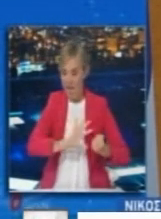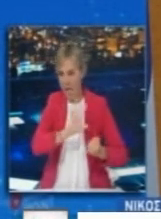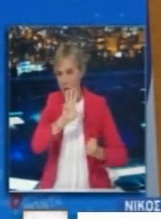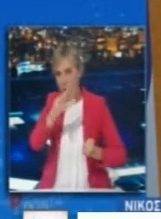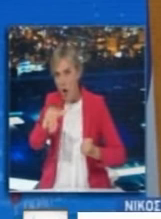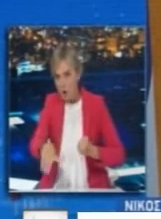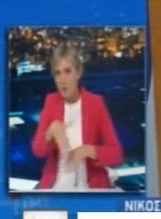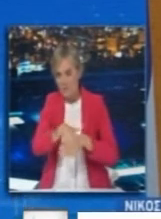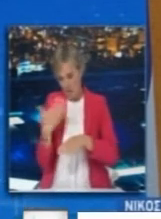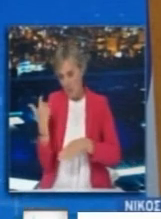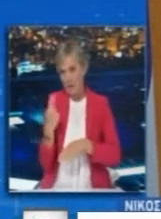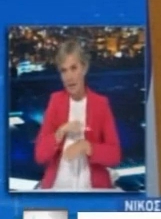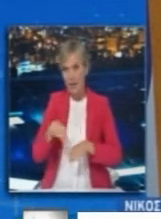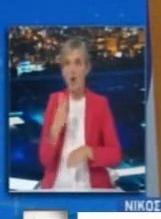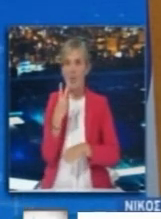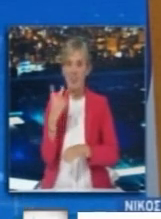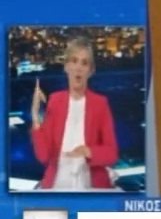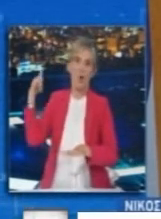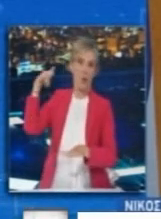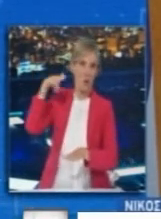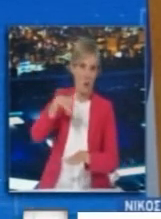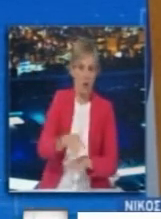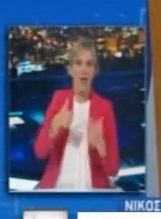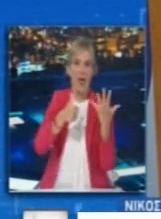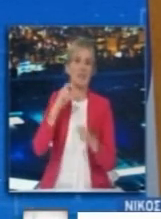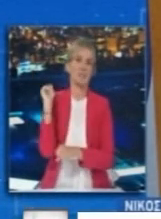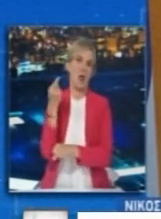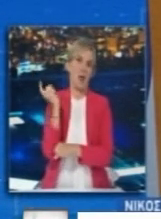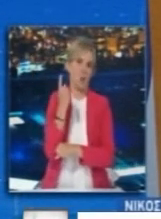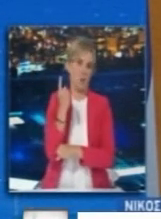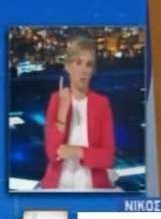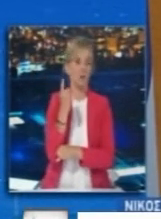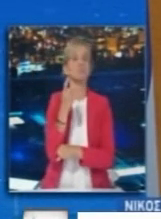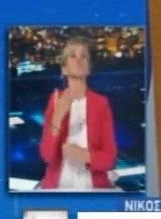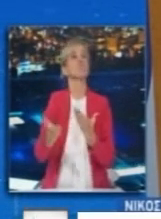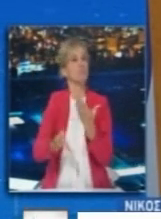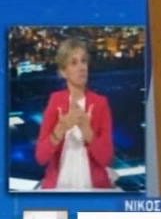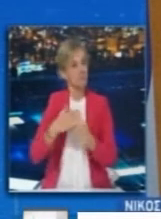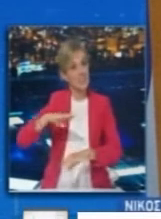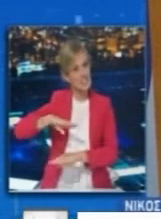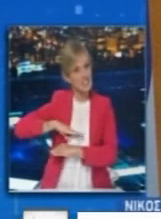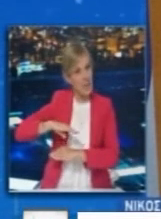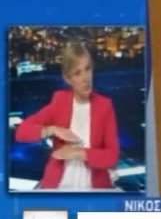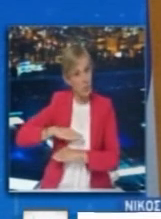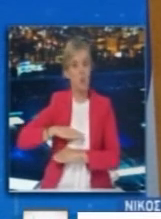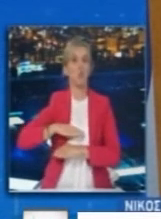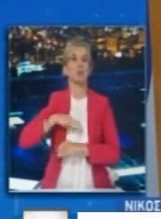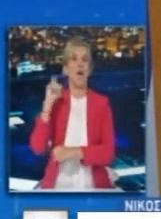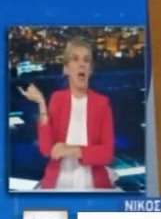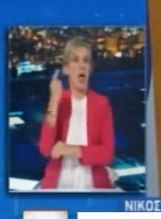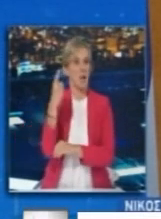επιχειρούσαν 2 αεροσκάφη και 6 ελικόπτερα. Δυναμική είναι η συνδρομή του στρατού μας με πεζοπόρα τμήματα και 2 ελικόπτερα